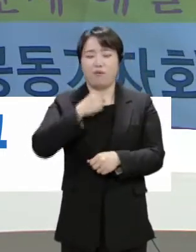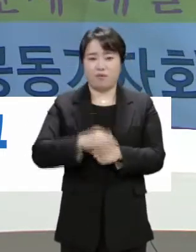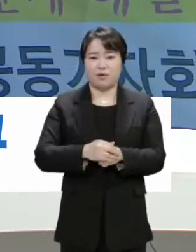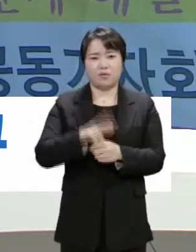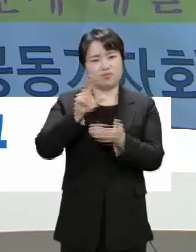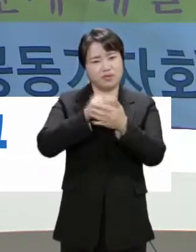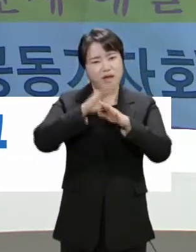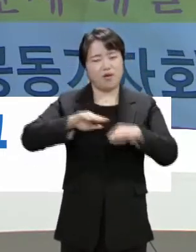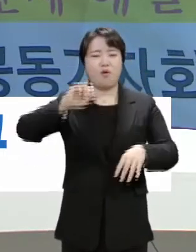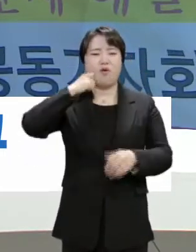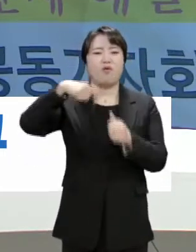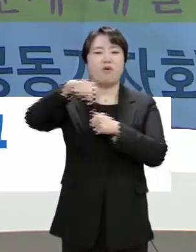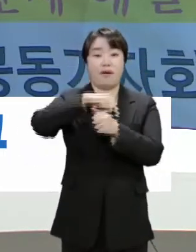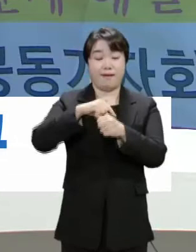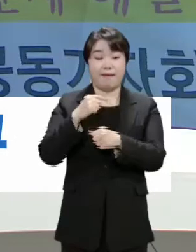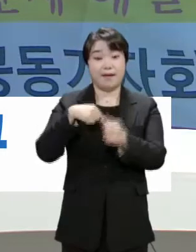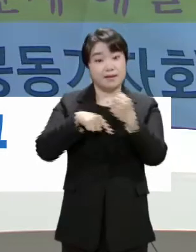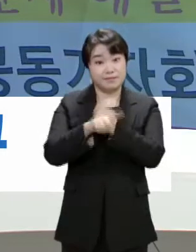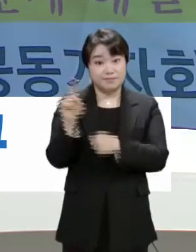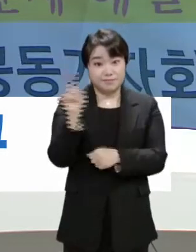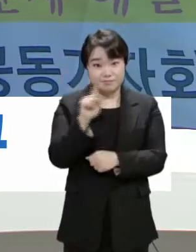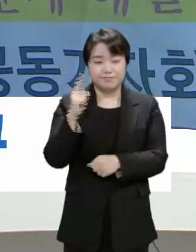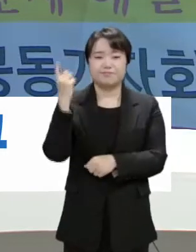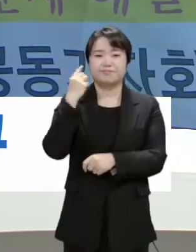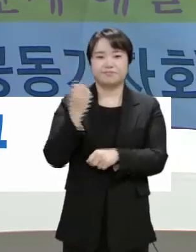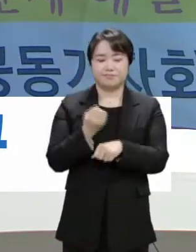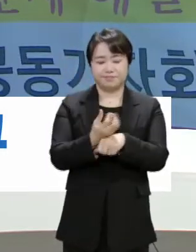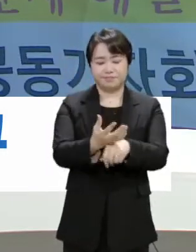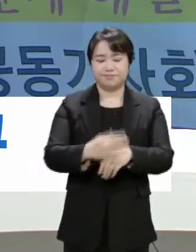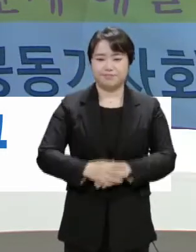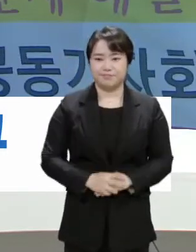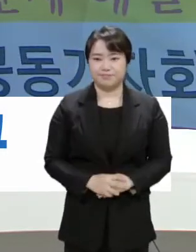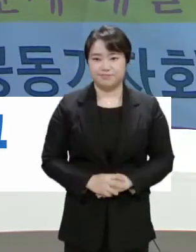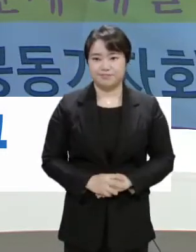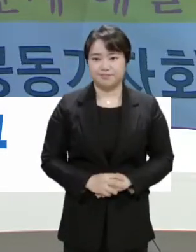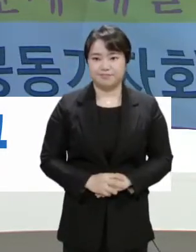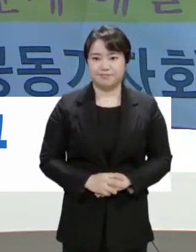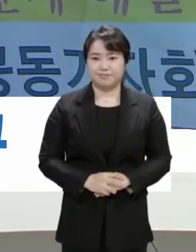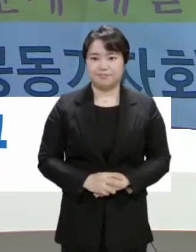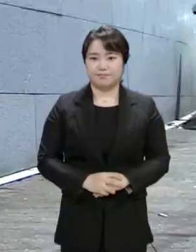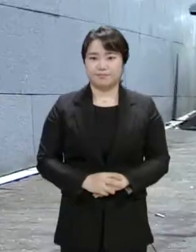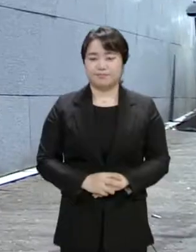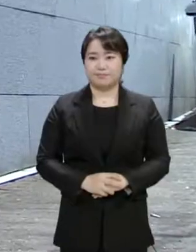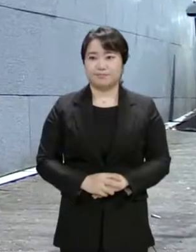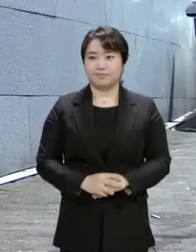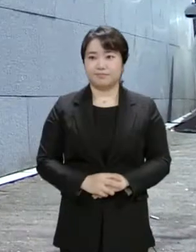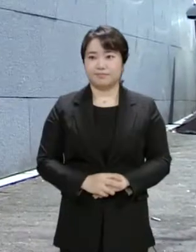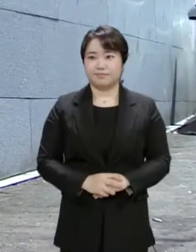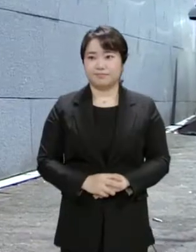해결이 쉽지 않은 상황입니다. 그 이유가 무엇인지 서주원 기자가 취재했습니다.